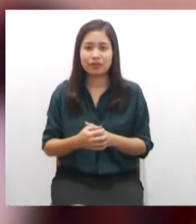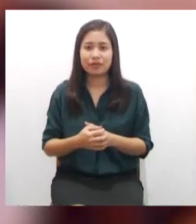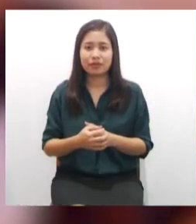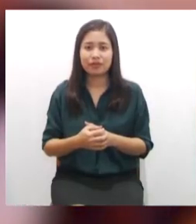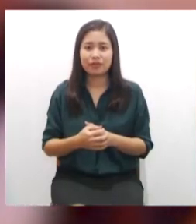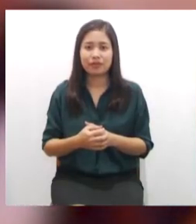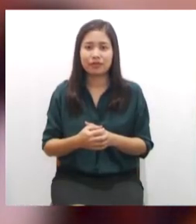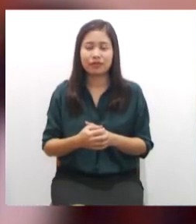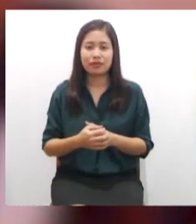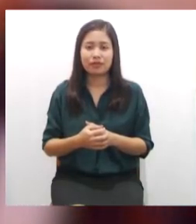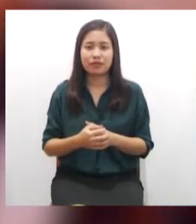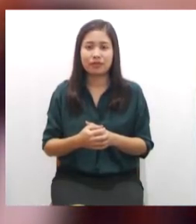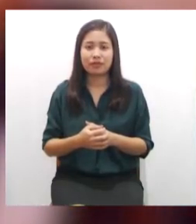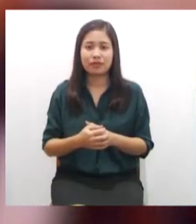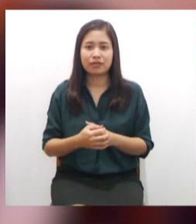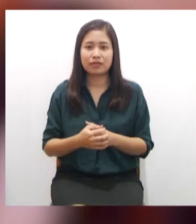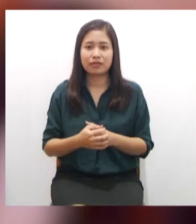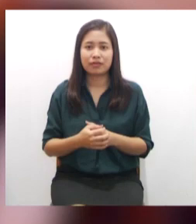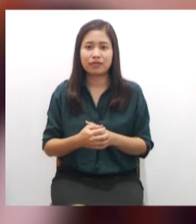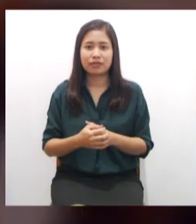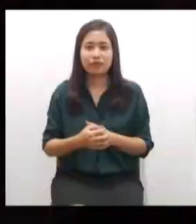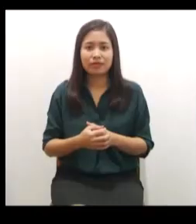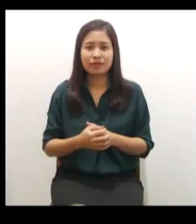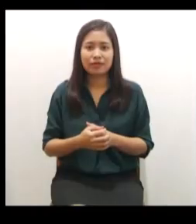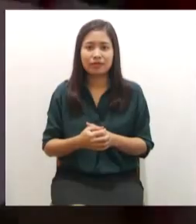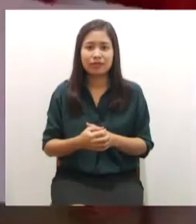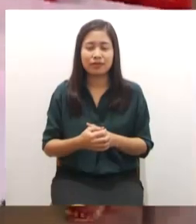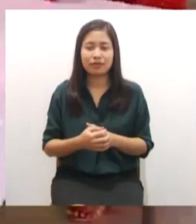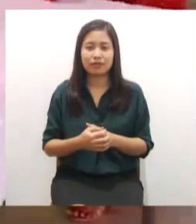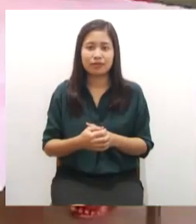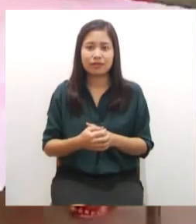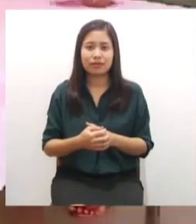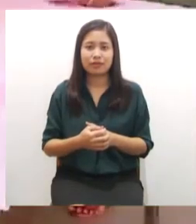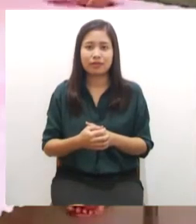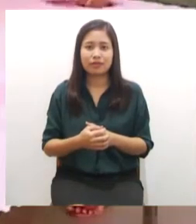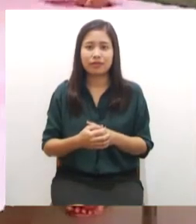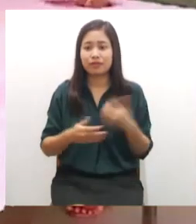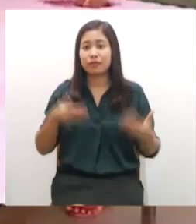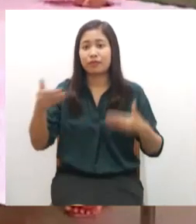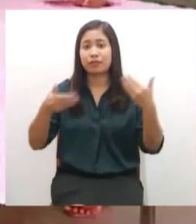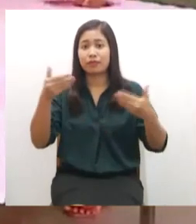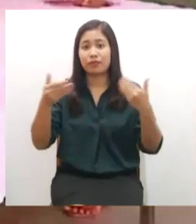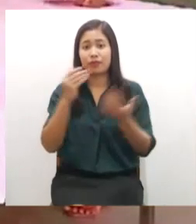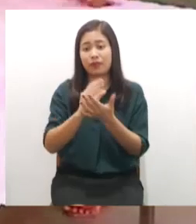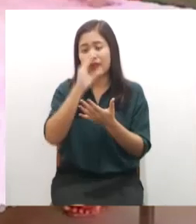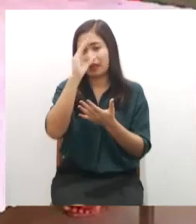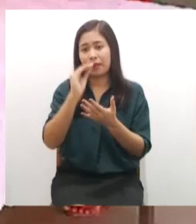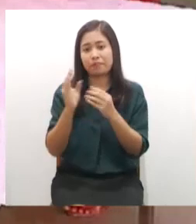กิจก กรรมลดเวลาเรียนเพิ่มเวล